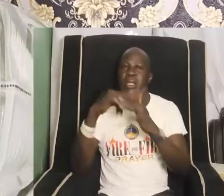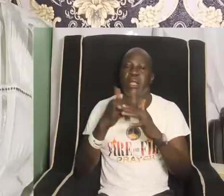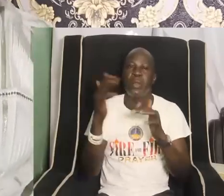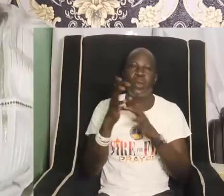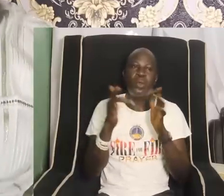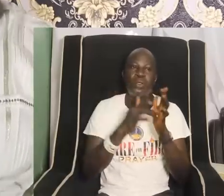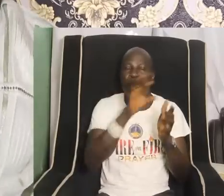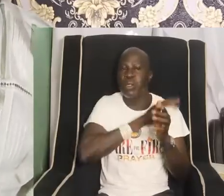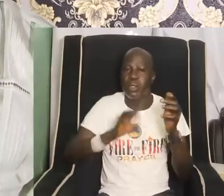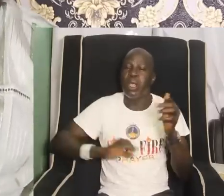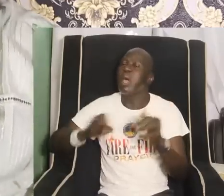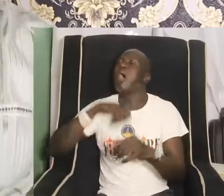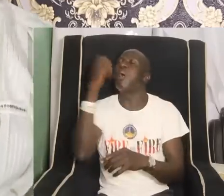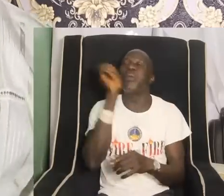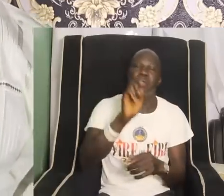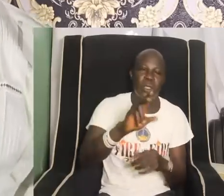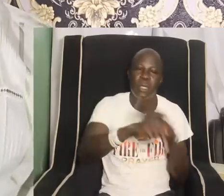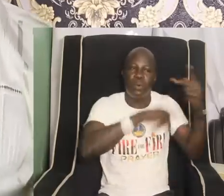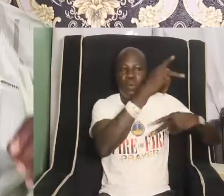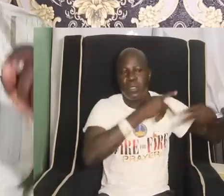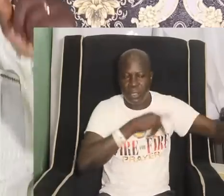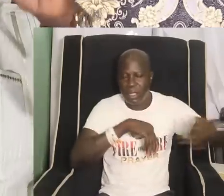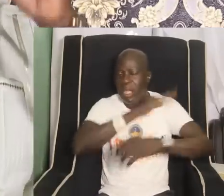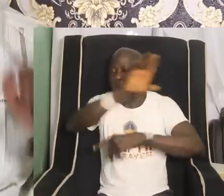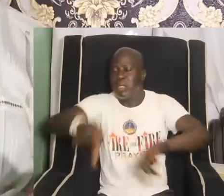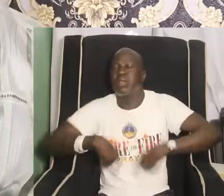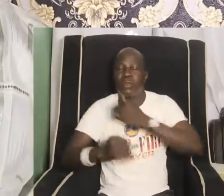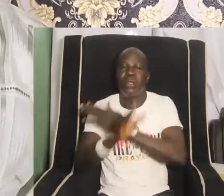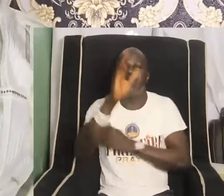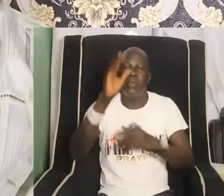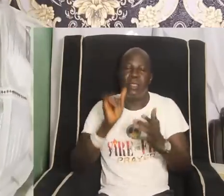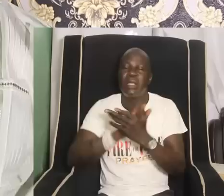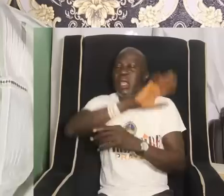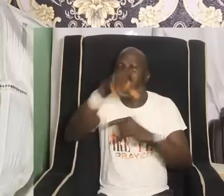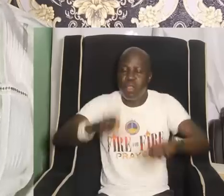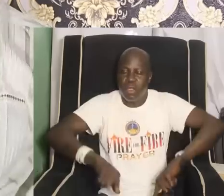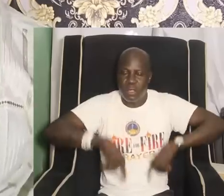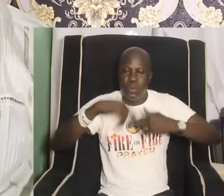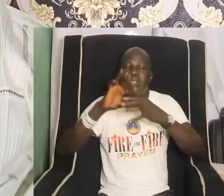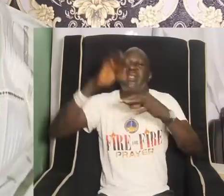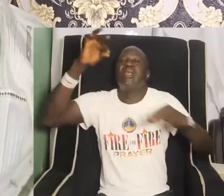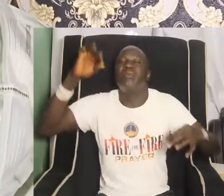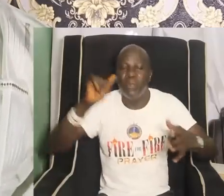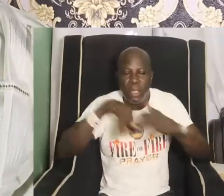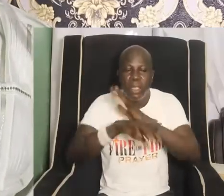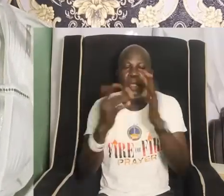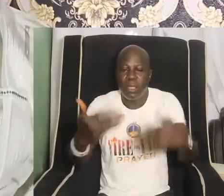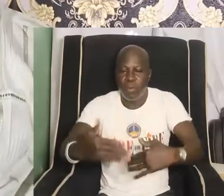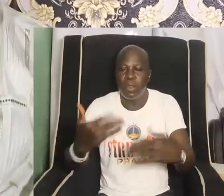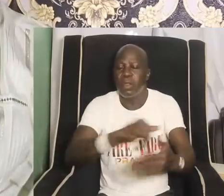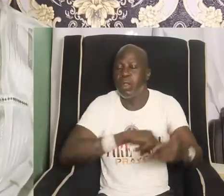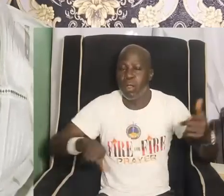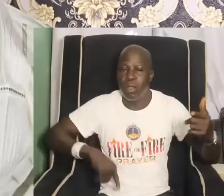fara mo sọ àṣọ tẹ́lẹ̀ bí olúwa ti ń bẹ tí ẹ̀mí rẹ̀ wà ní iwájú